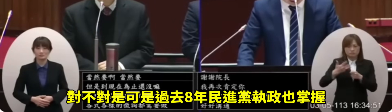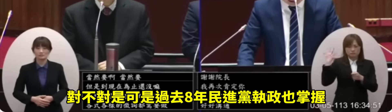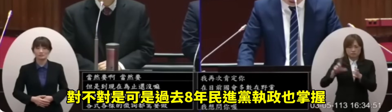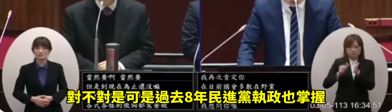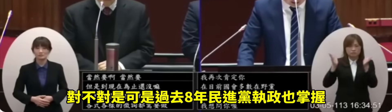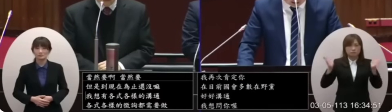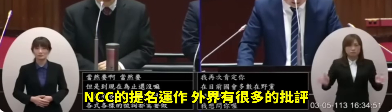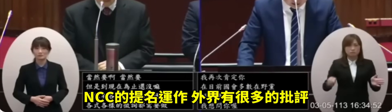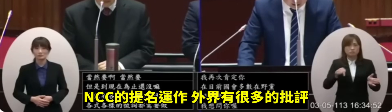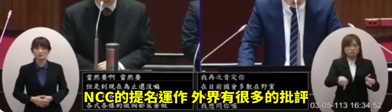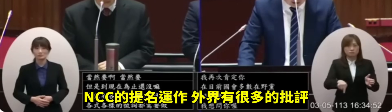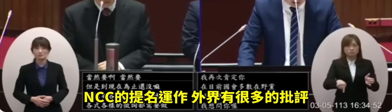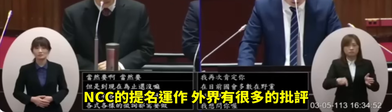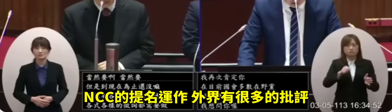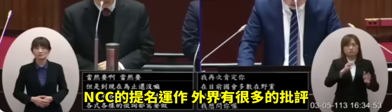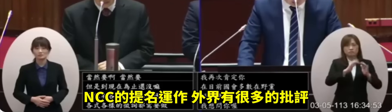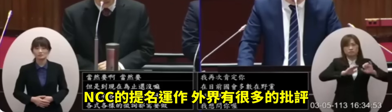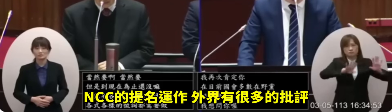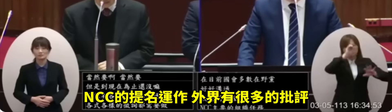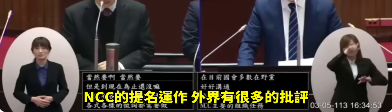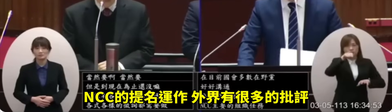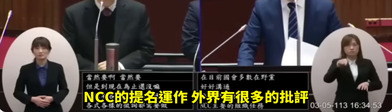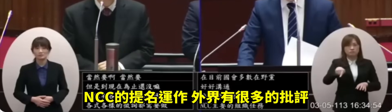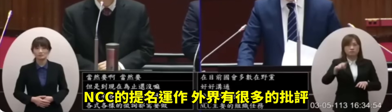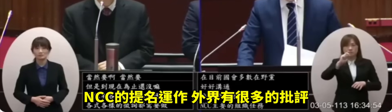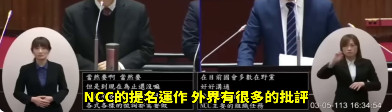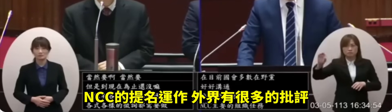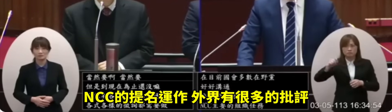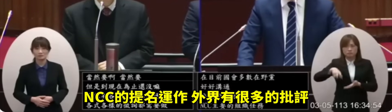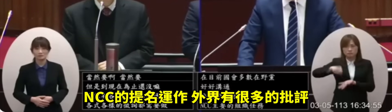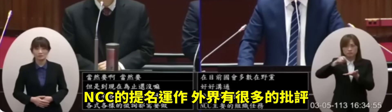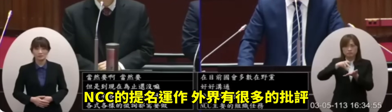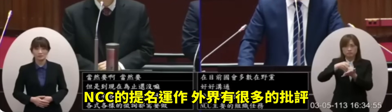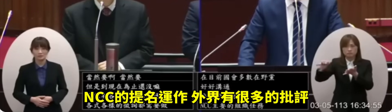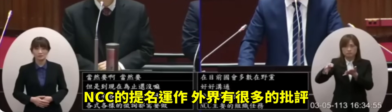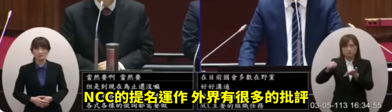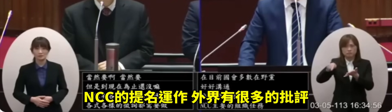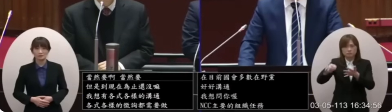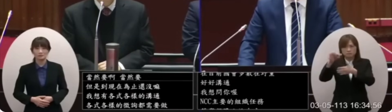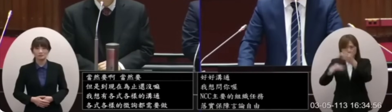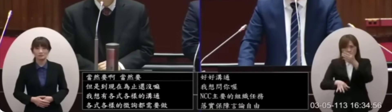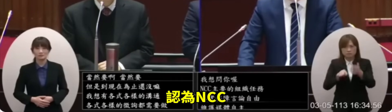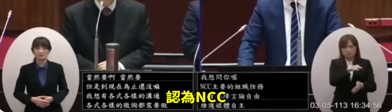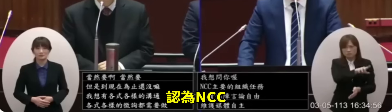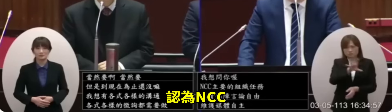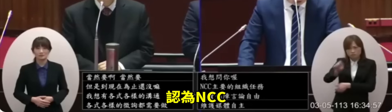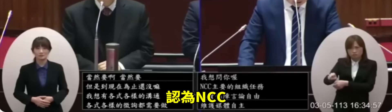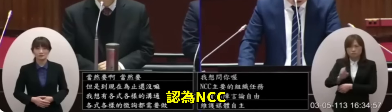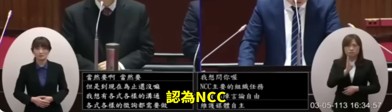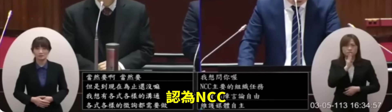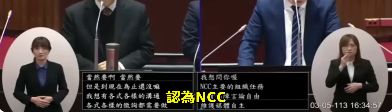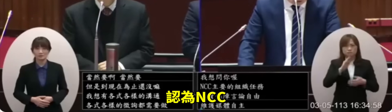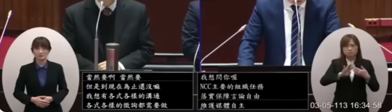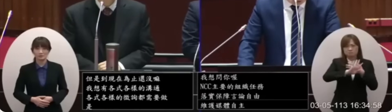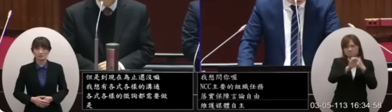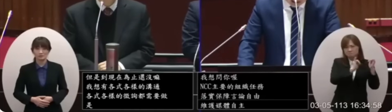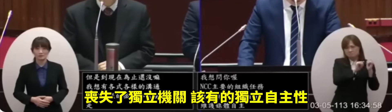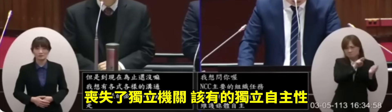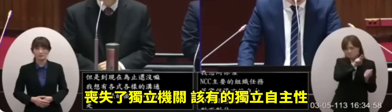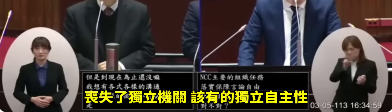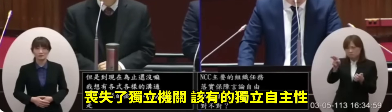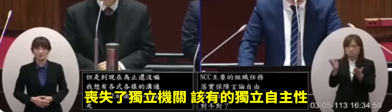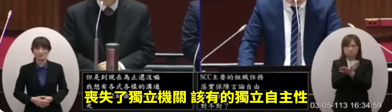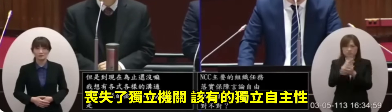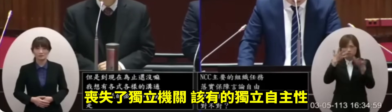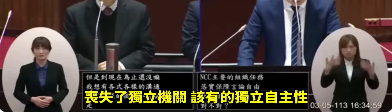党执政也掌握了 NCC 的提名运作，外界有很多的批评，认为 NCC